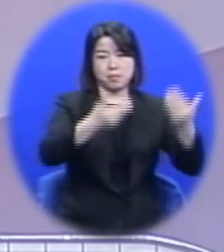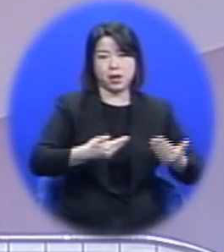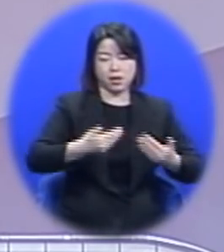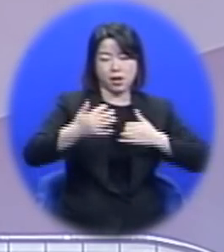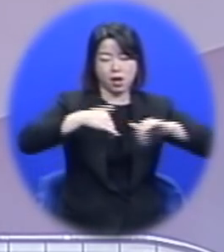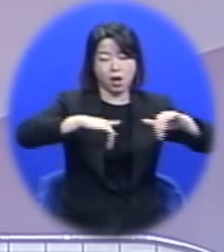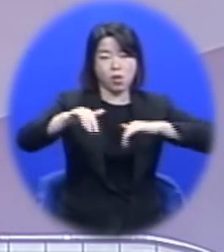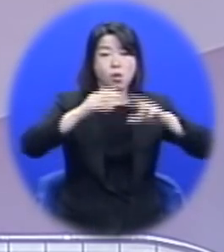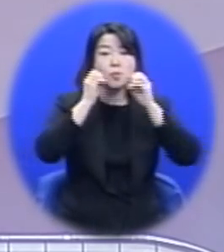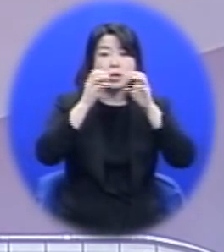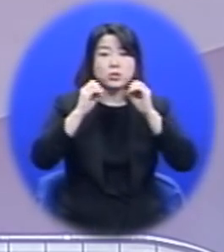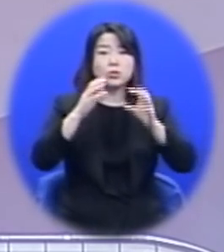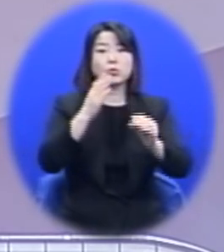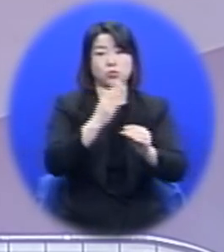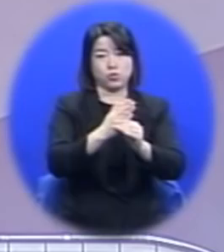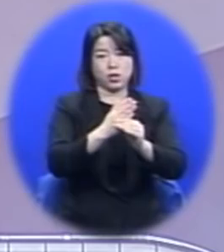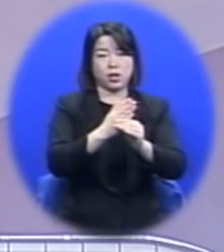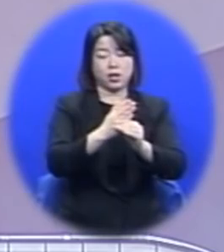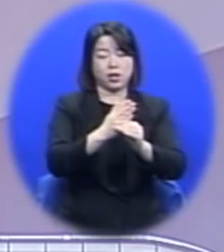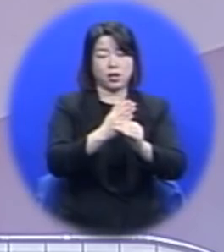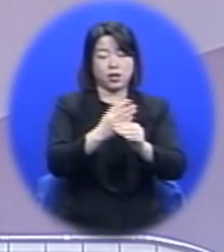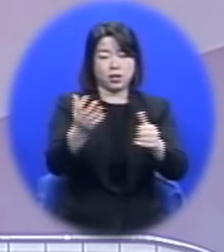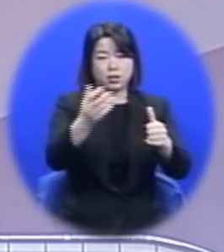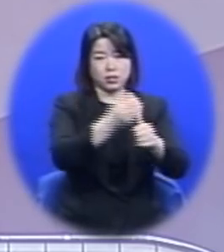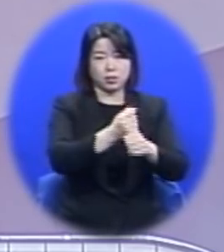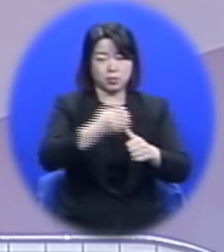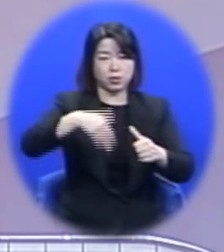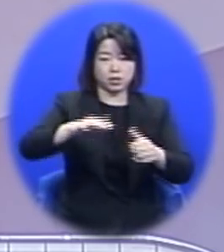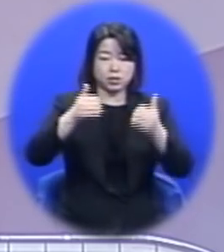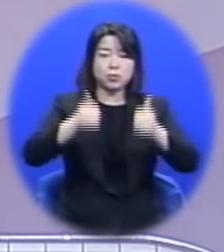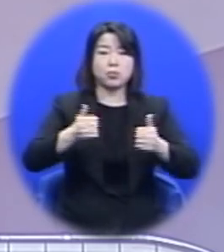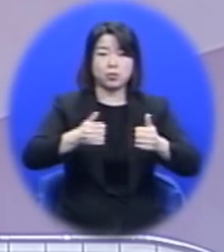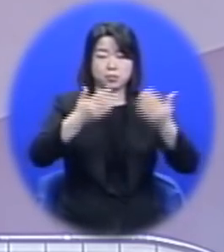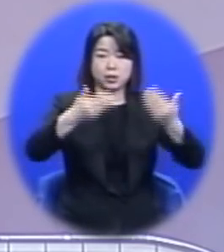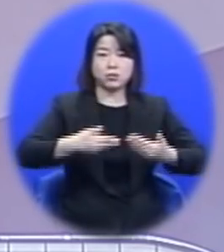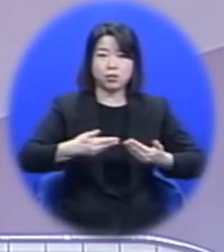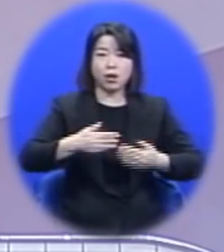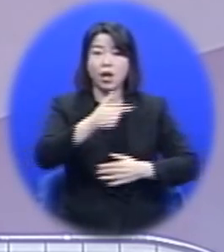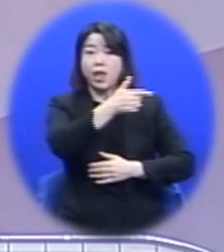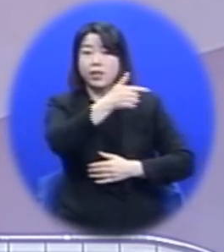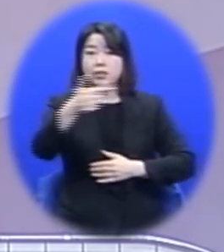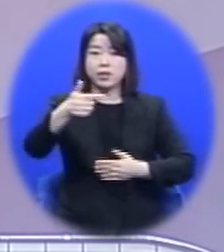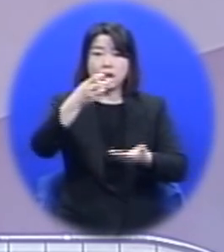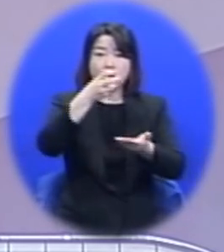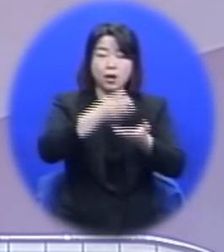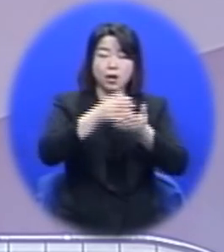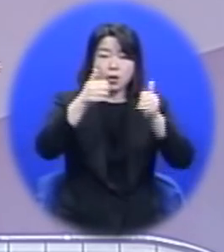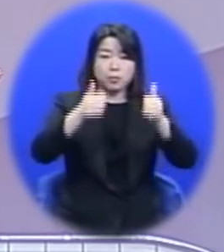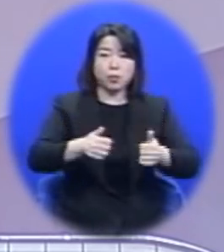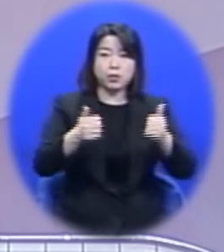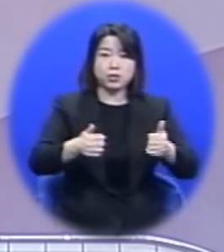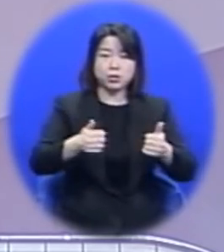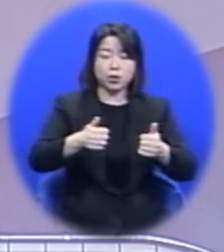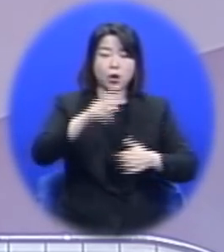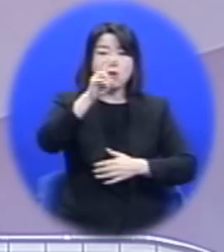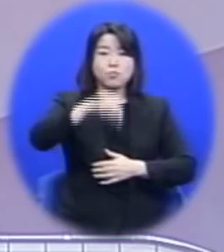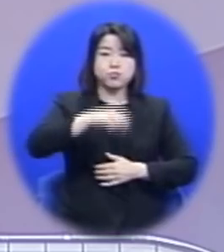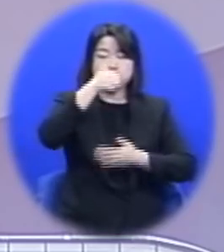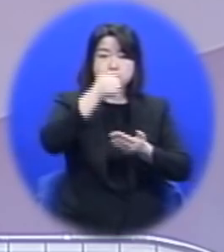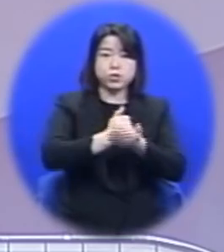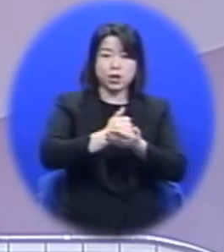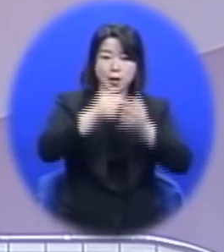노방전도죄입니다. 그런데 놀랍게도 대법원에서 무죄 판결이 났어요. 터키 헌법에는 종교의 자유가